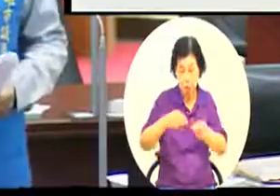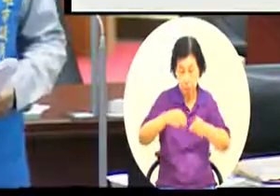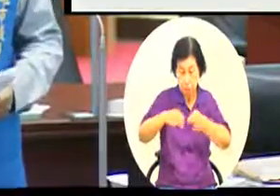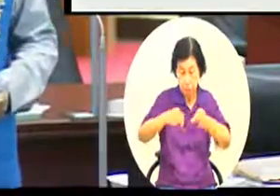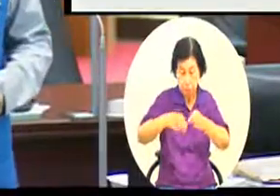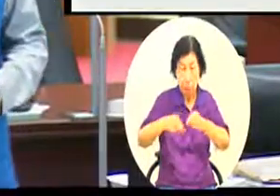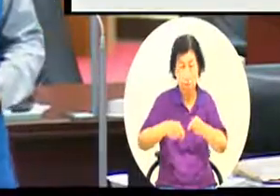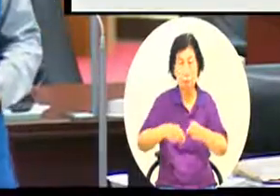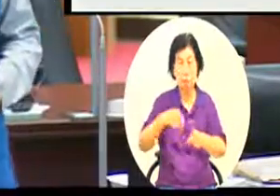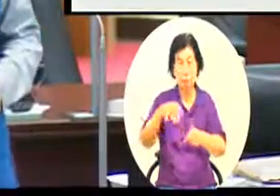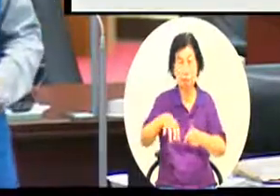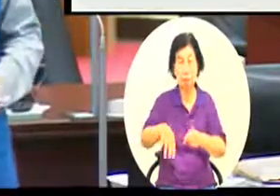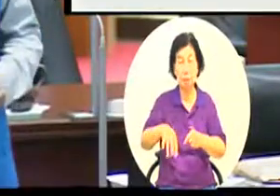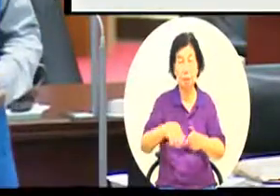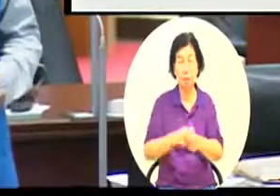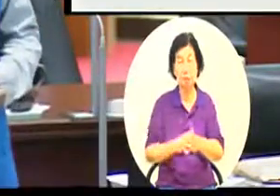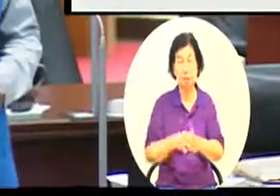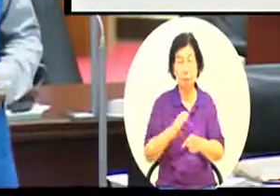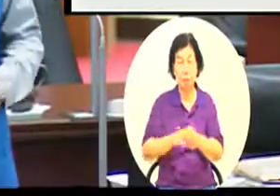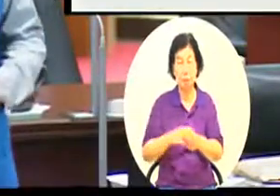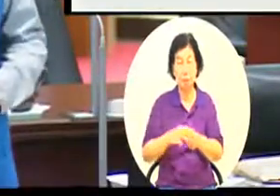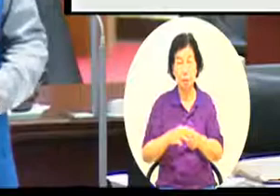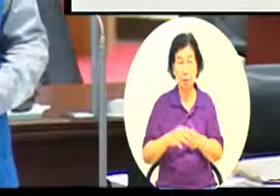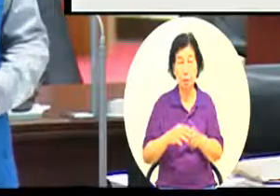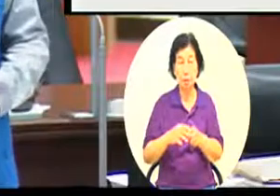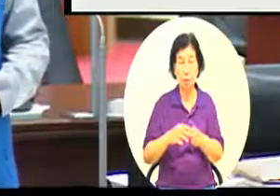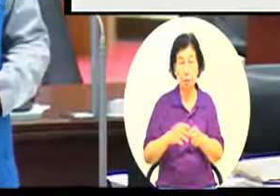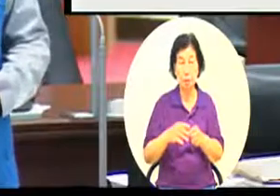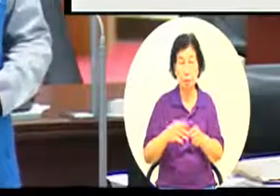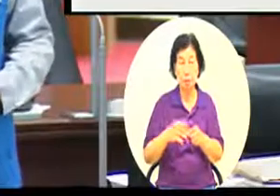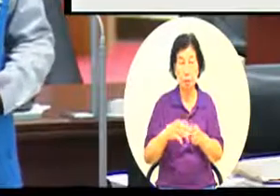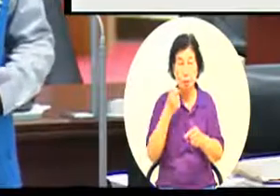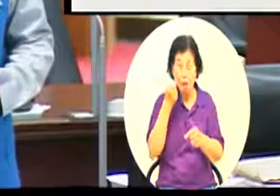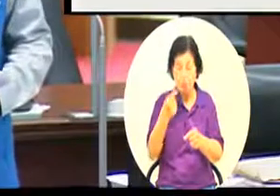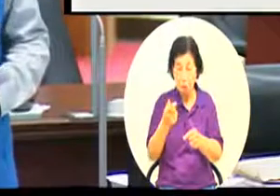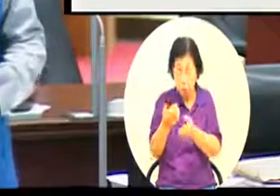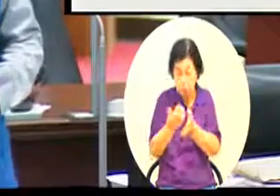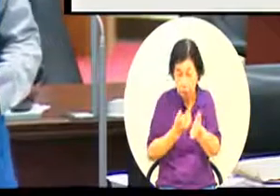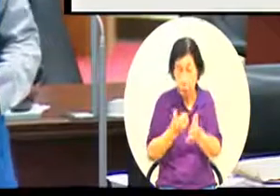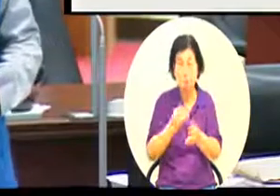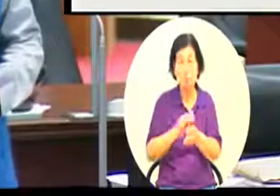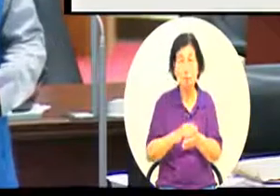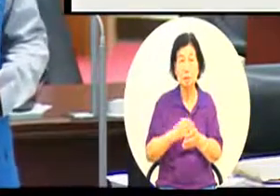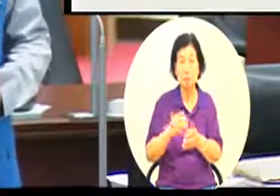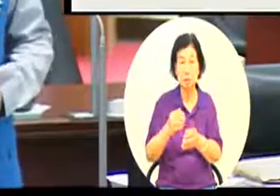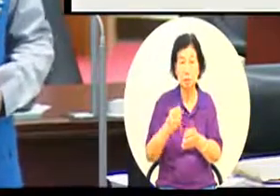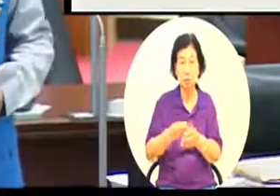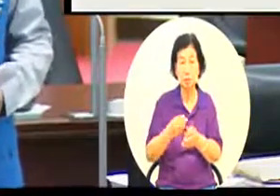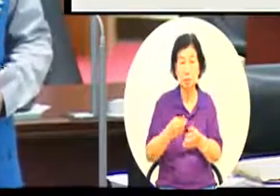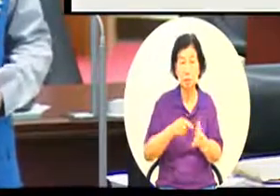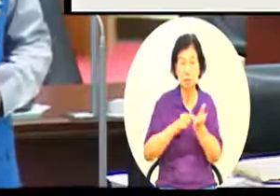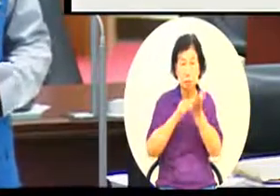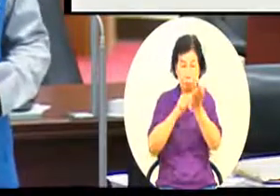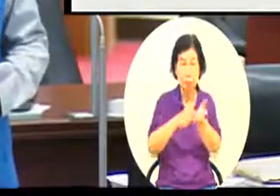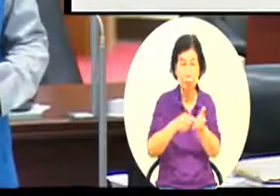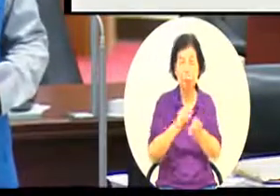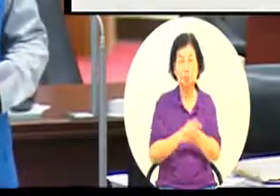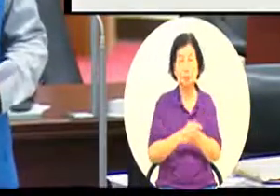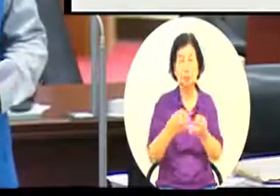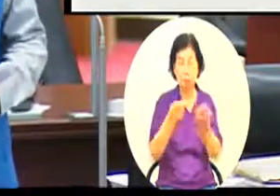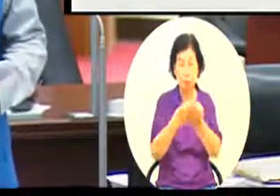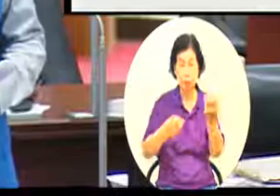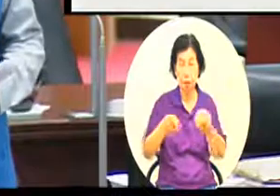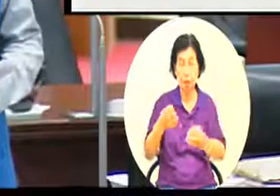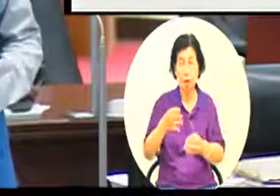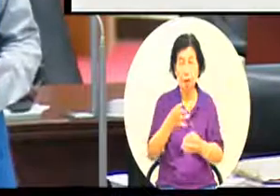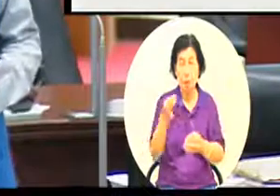认真哈，短短一个月哈，就争取到我们行政院的前瞻计划哈。建置总经费总共1800亿的